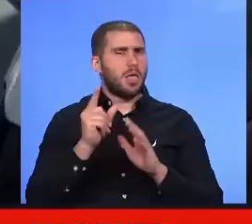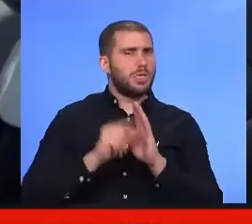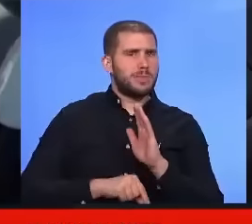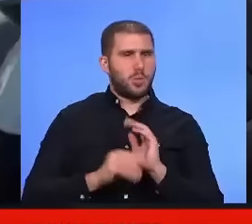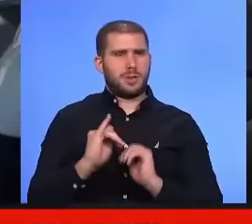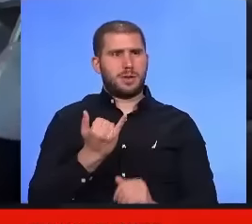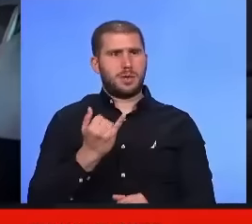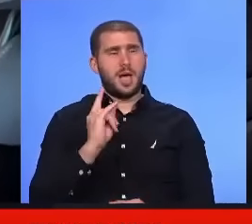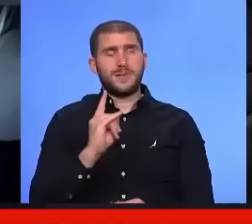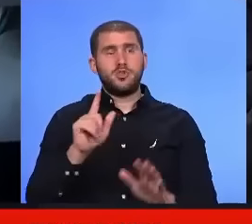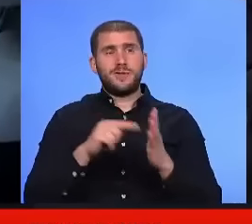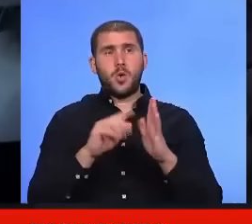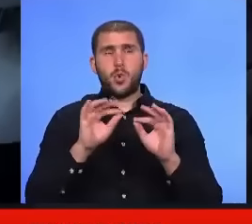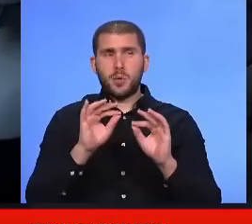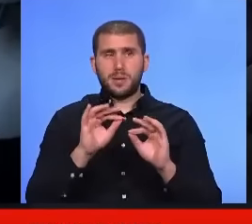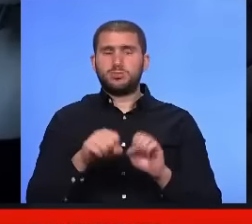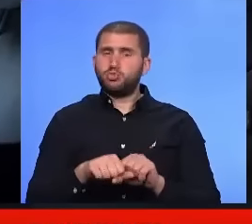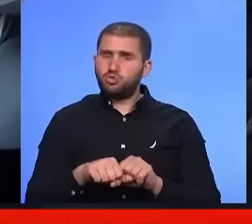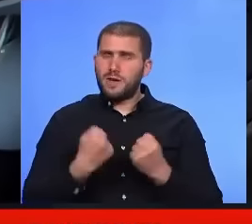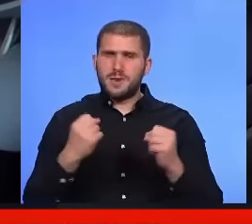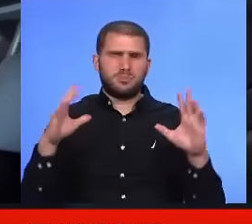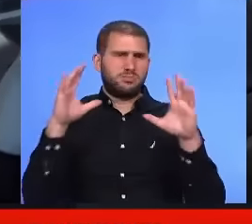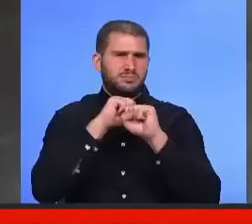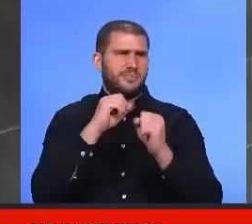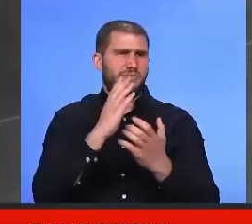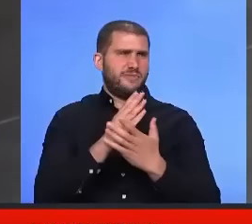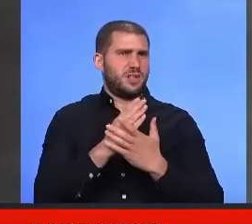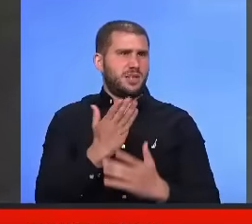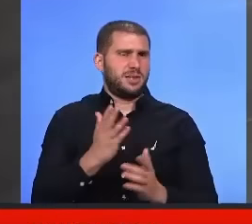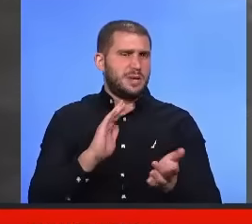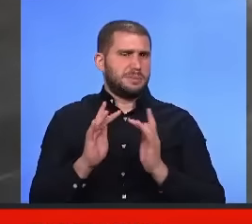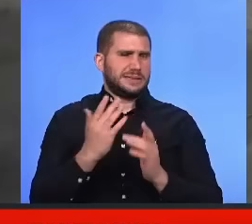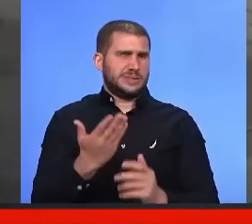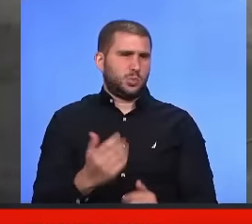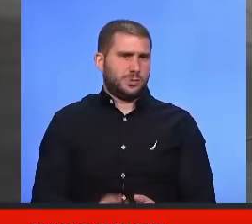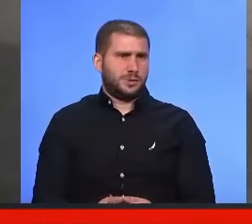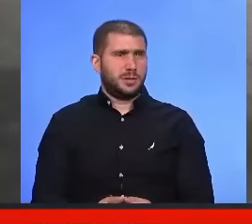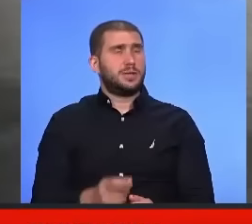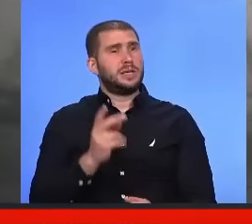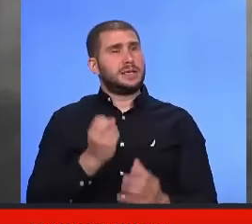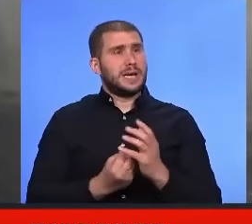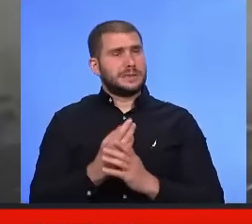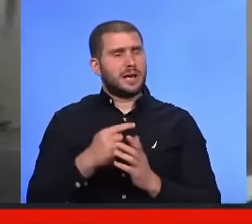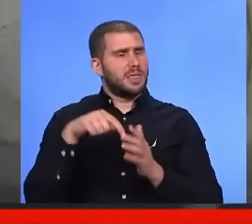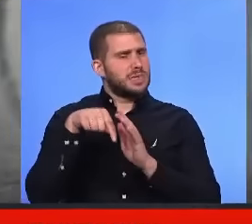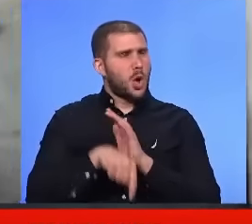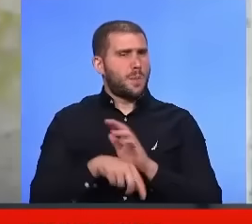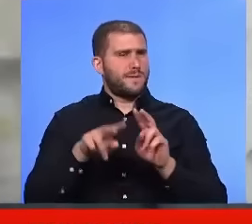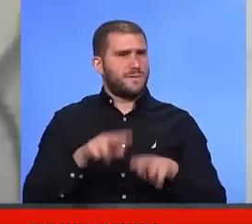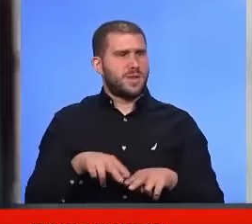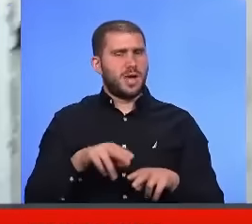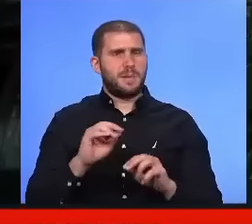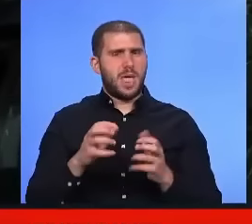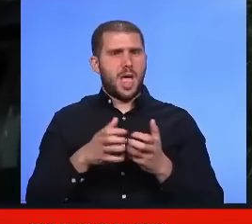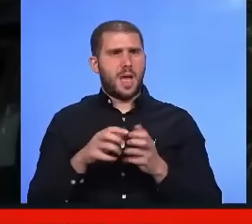נמוכות, אבל 7 באוקטובר שבר כמה מוסכמות. בסכסוך הזה, שיצר תהום עמוקה ורחבה בין